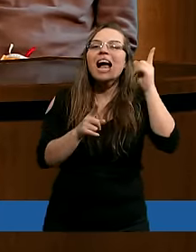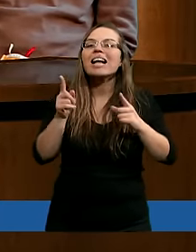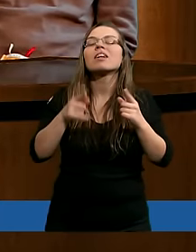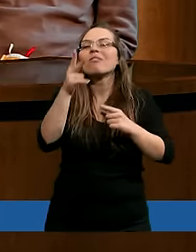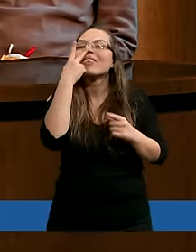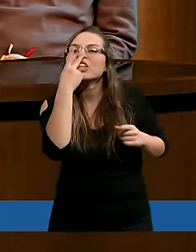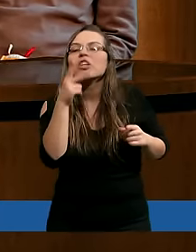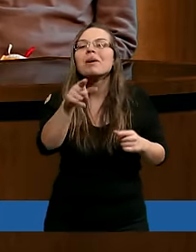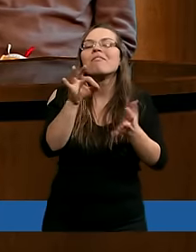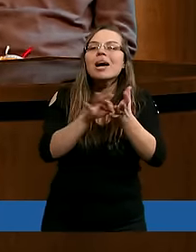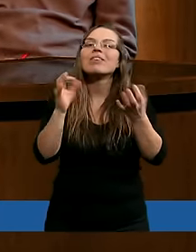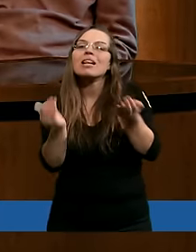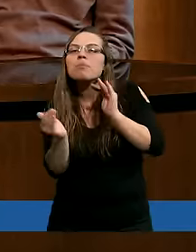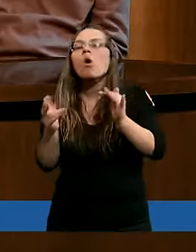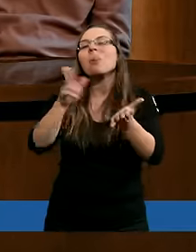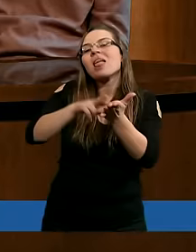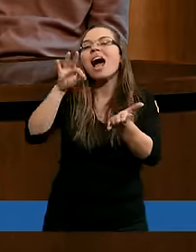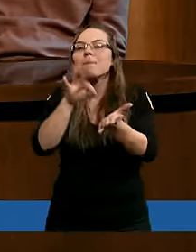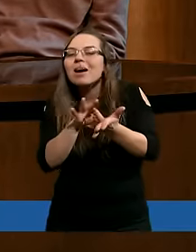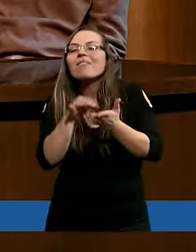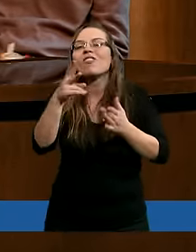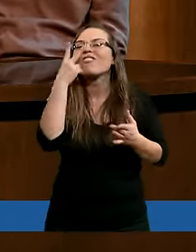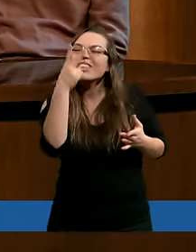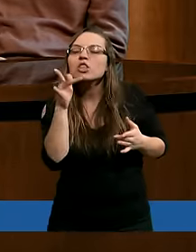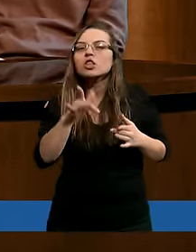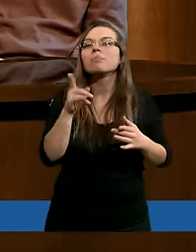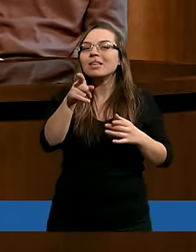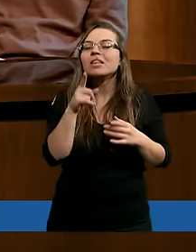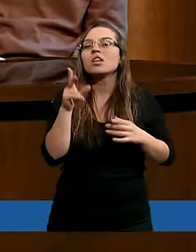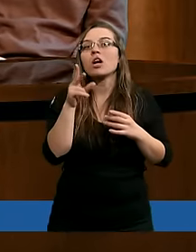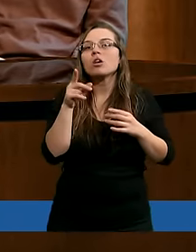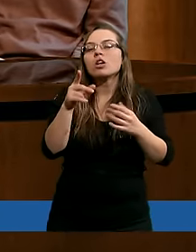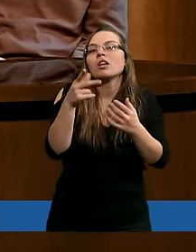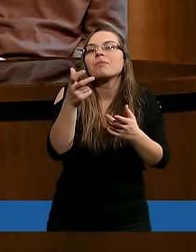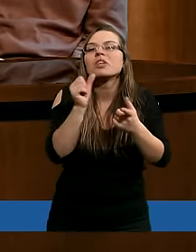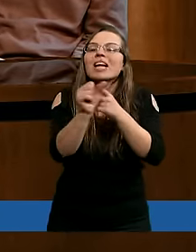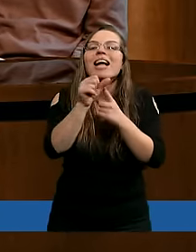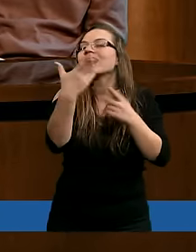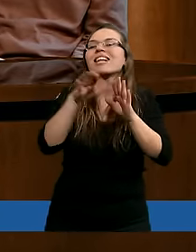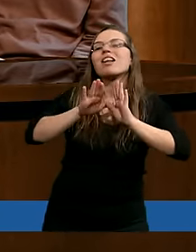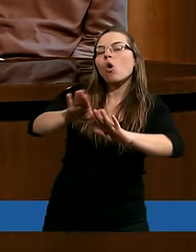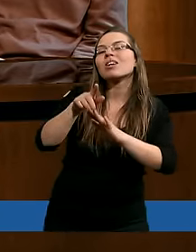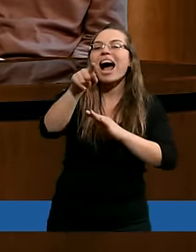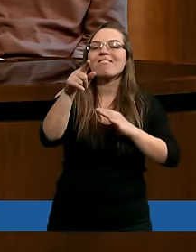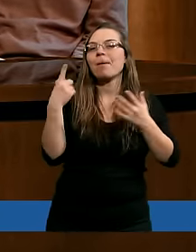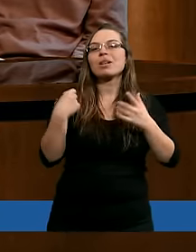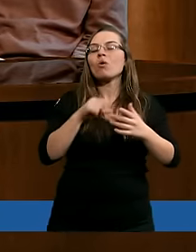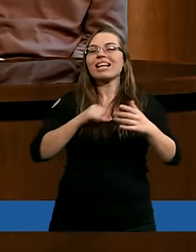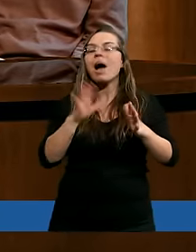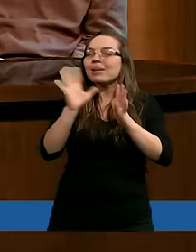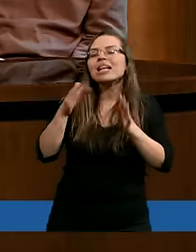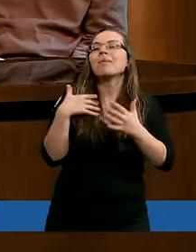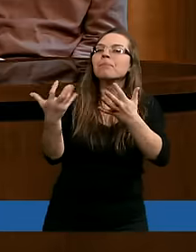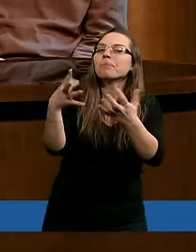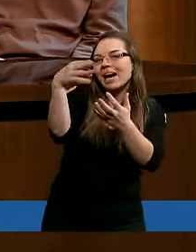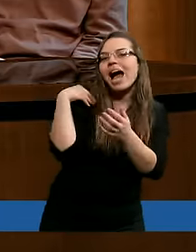może prowadzić w inny sposób. Na pewno widzimy, żeby... Że nikogo nie zostawia. Że nie zostawia, żeby nie pójść tym do tego, nie